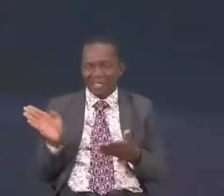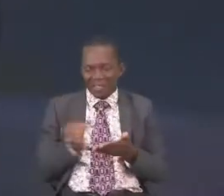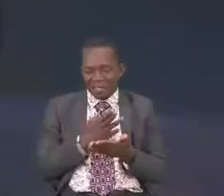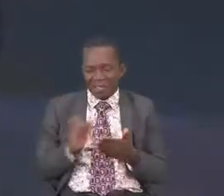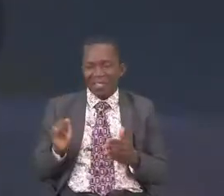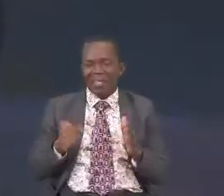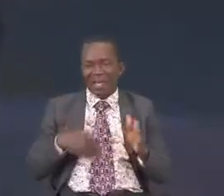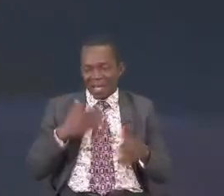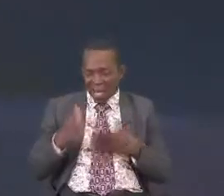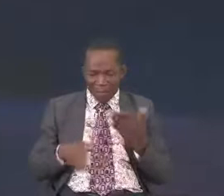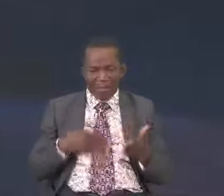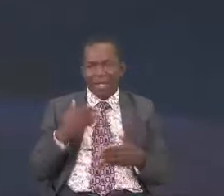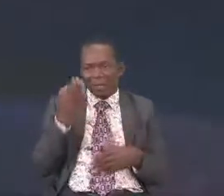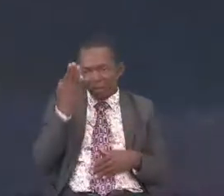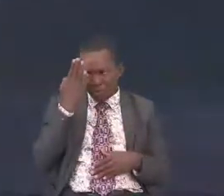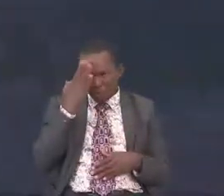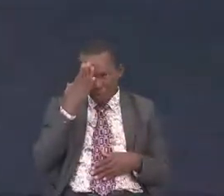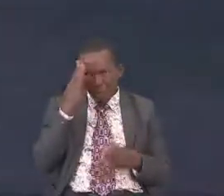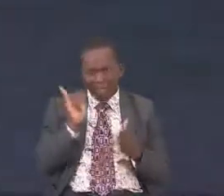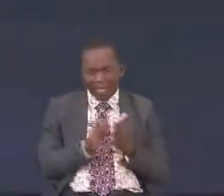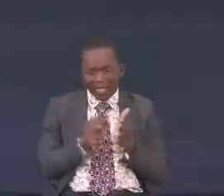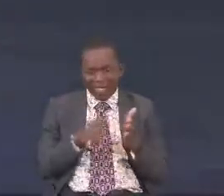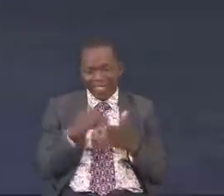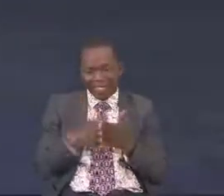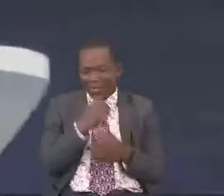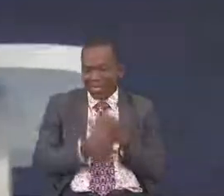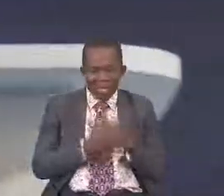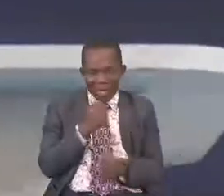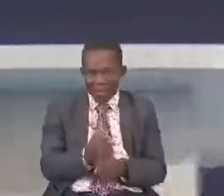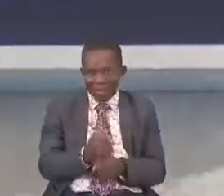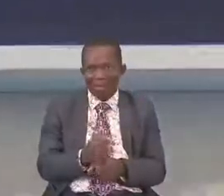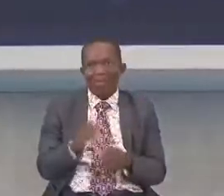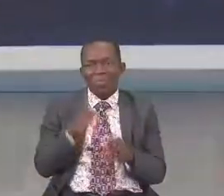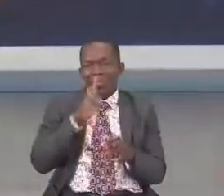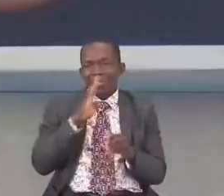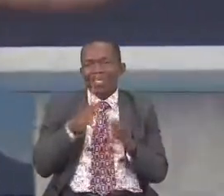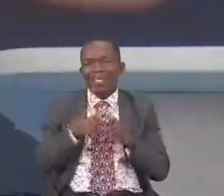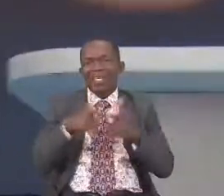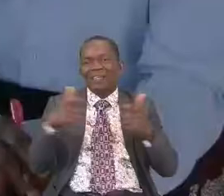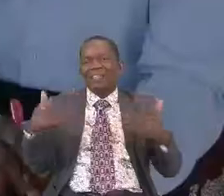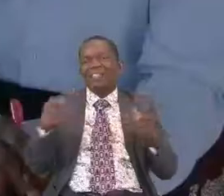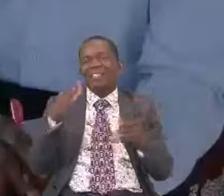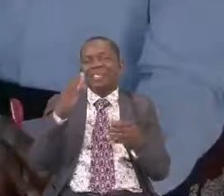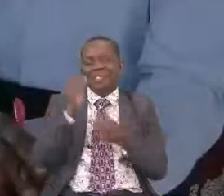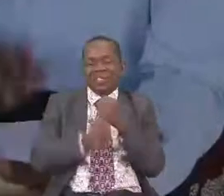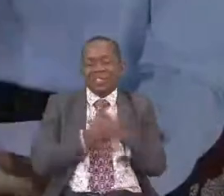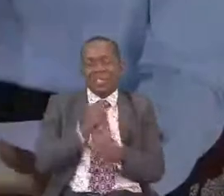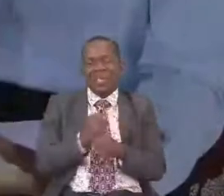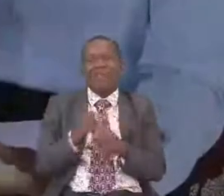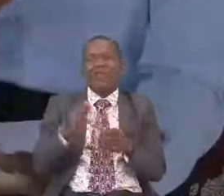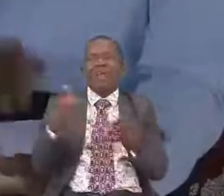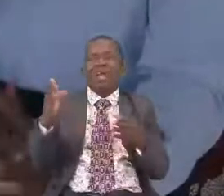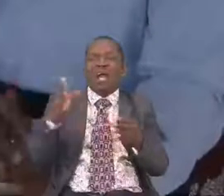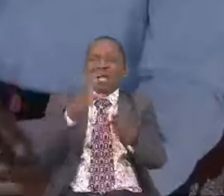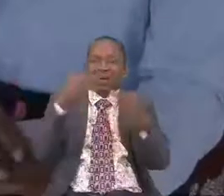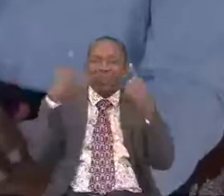sais que cette année qui vient sera une année d'accomplissement, une année de